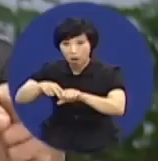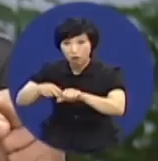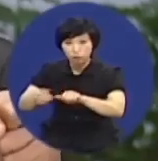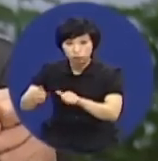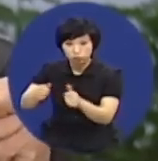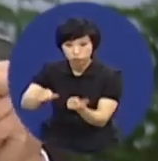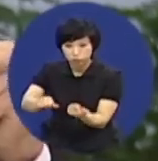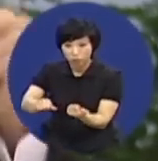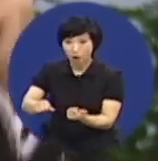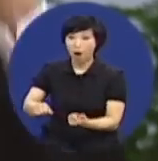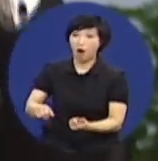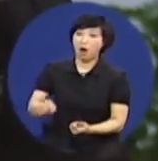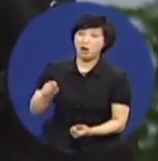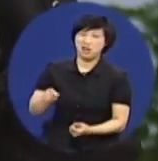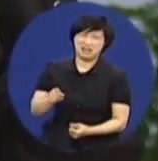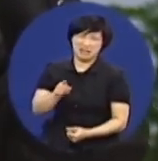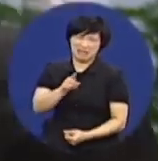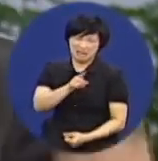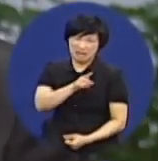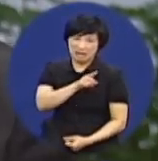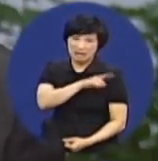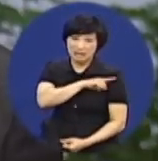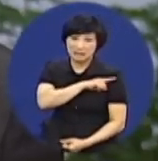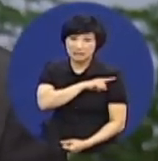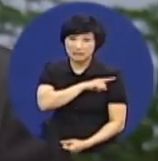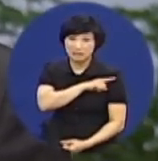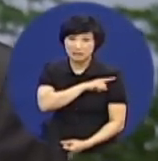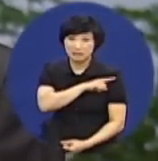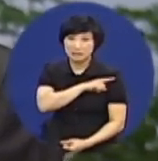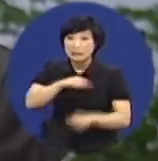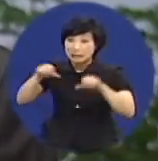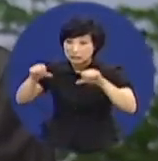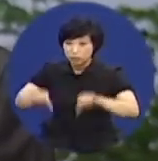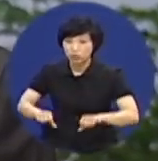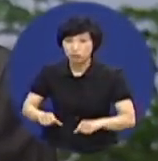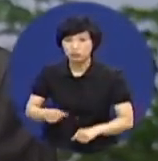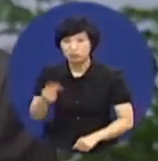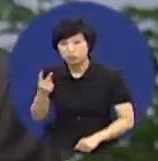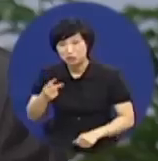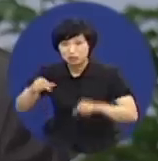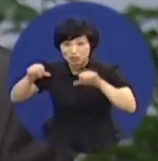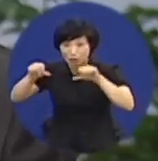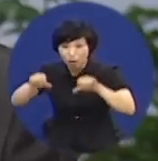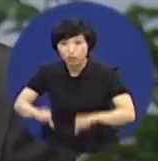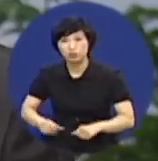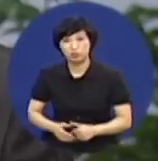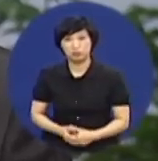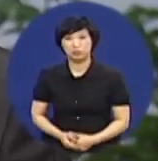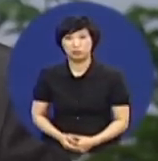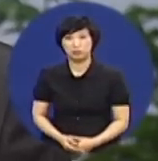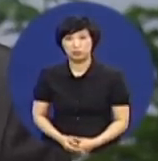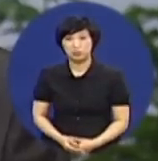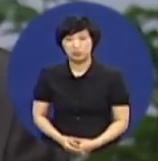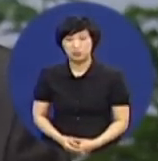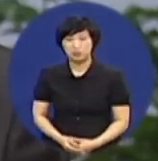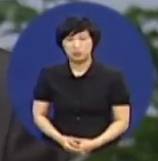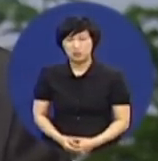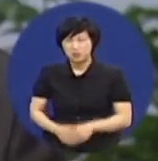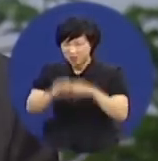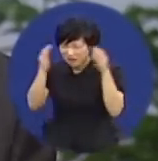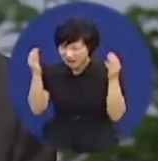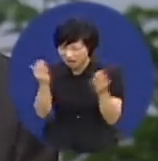って死ぬ人は最悪の呪われた罪人なのに、